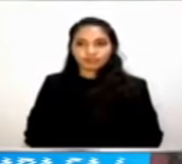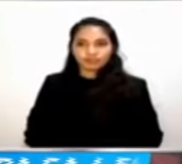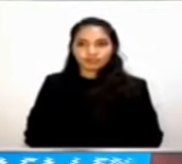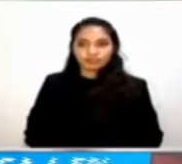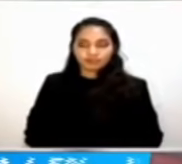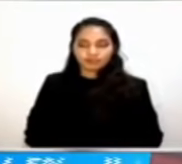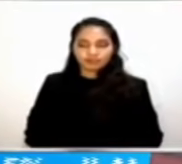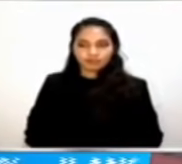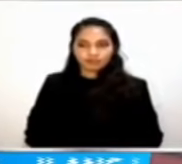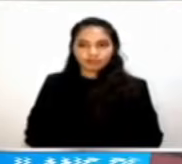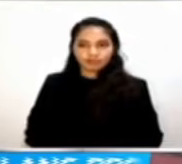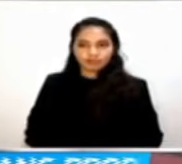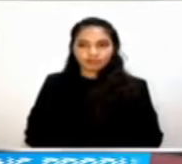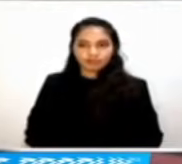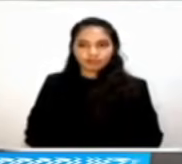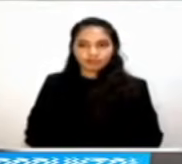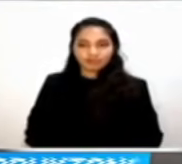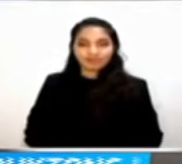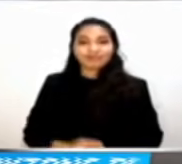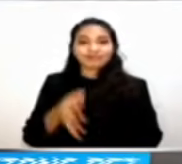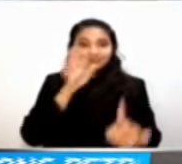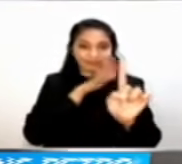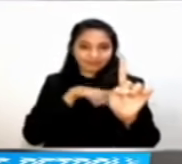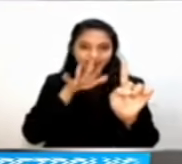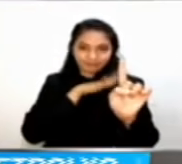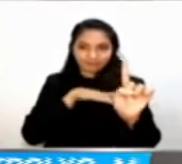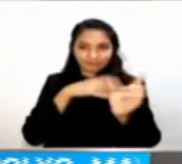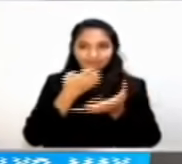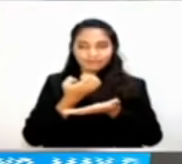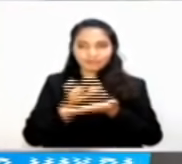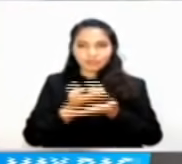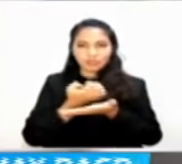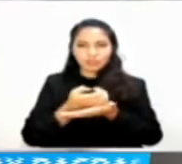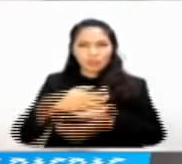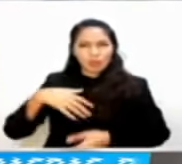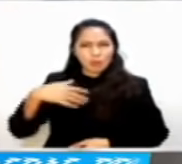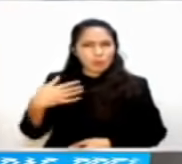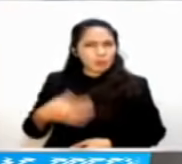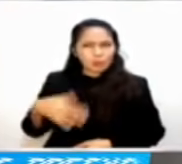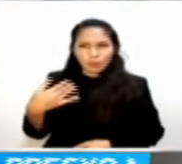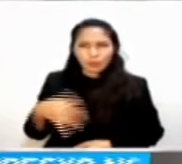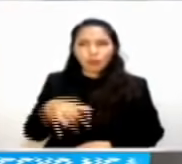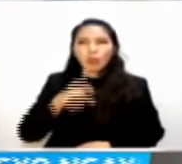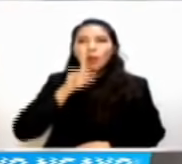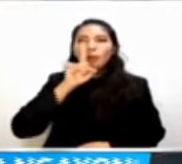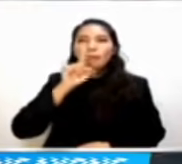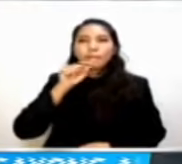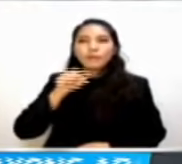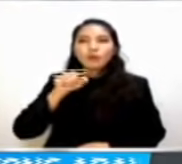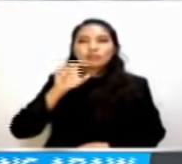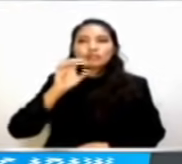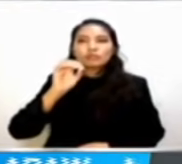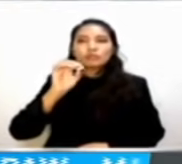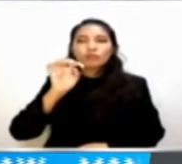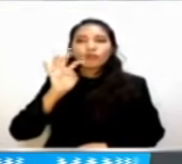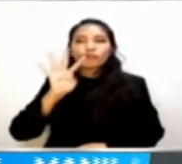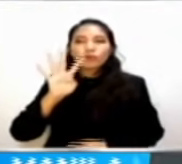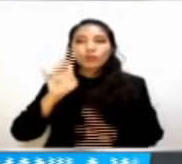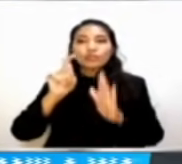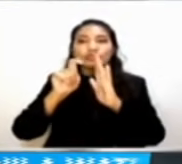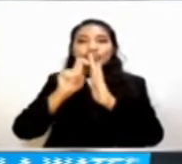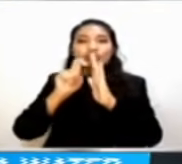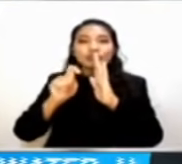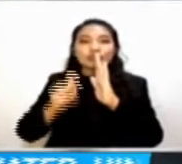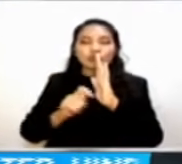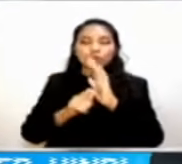Sa malawakang tingin sa ekonomiya, nakalulula ang 1.04 trillion pesos na nawala sa kita ng mga